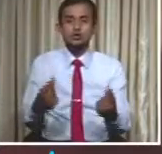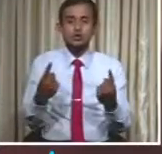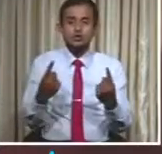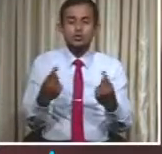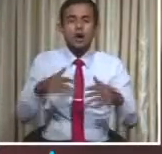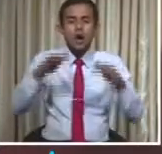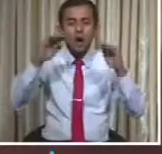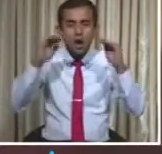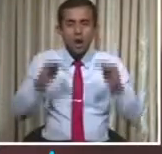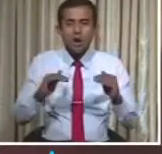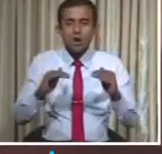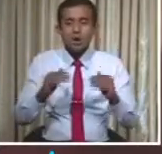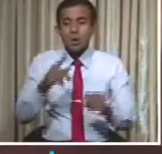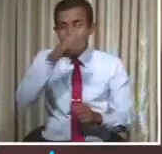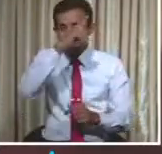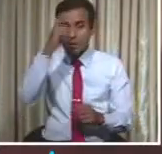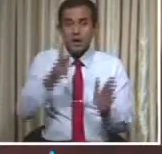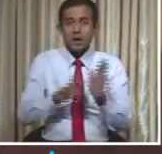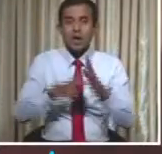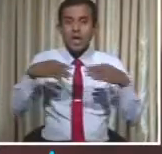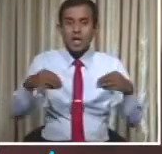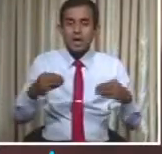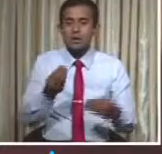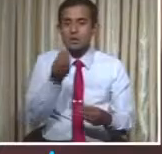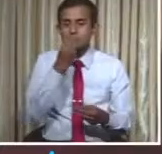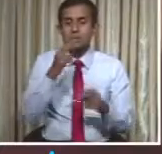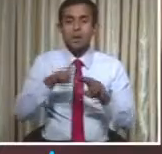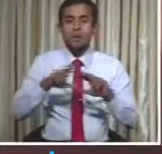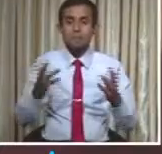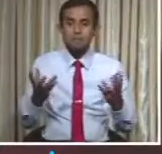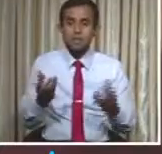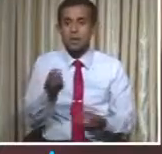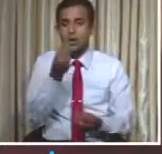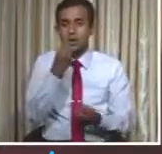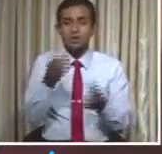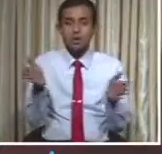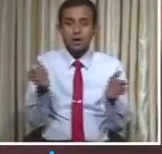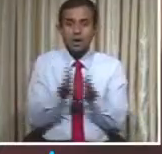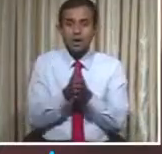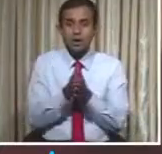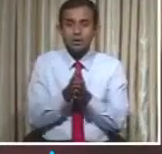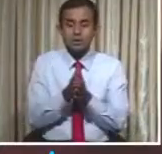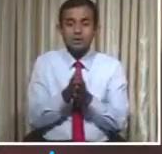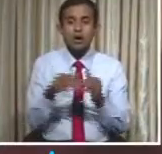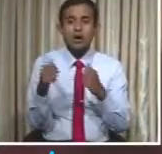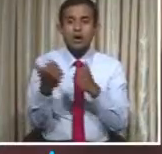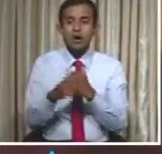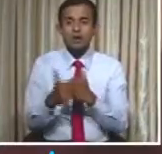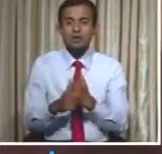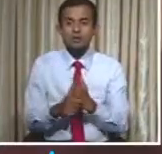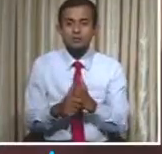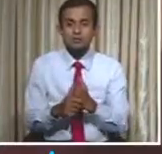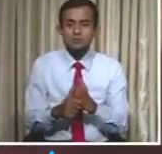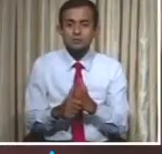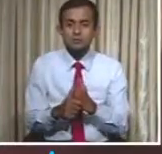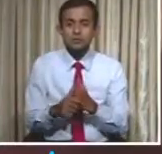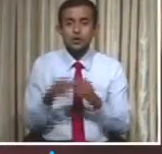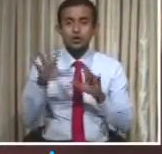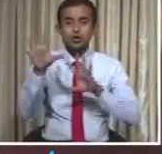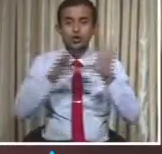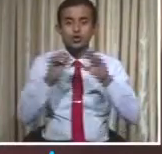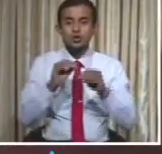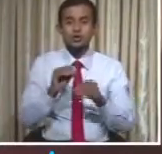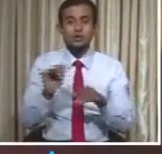අවම මාසික එළවලු පරිභෝජනය පළතුරු පරිභෝජනයට අදාළ සකස් කරන්න දත්ත